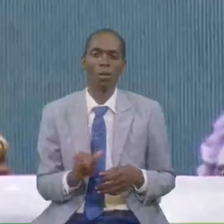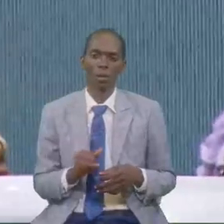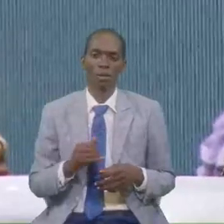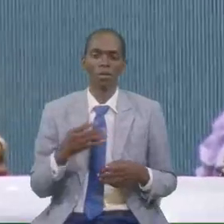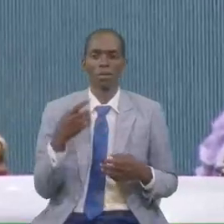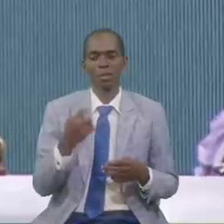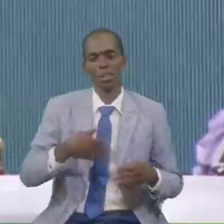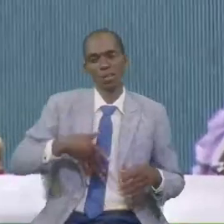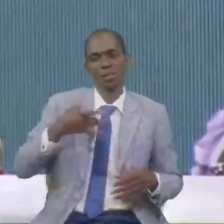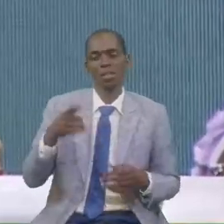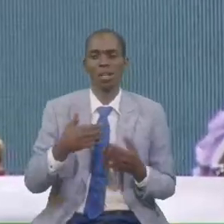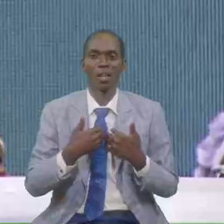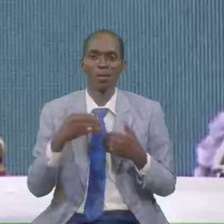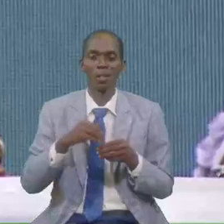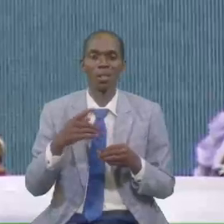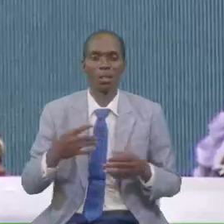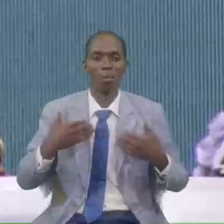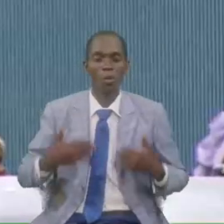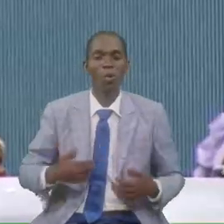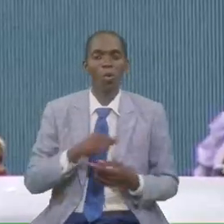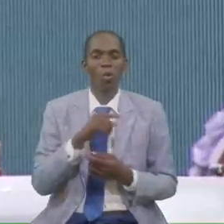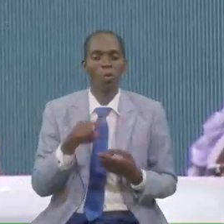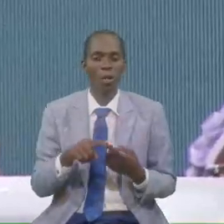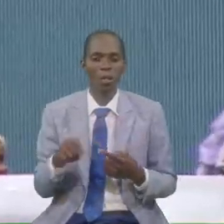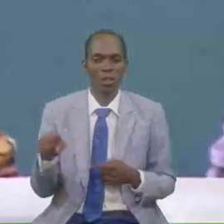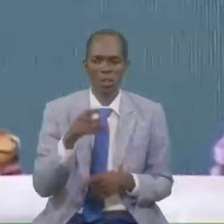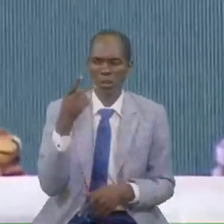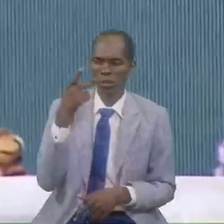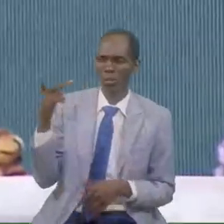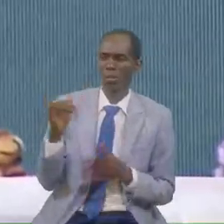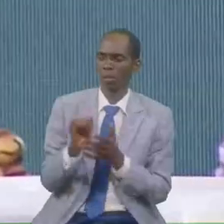Par les sentiments qu'ils avaient dans le corps, quand ils ont vu le géant,